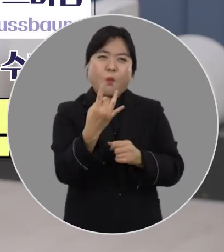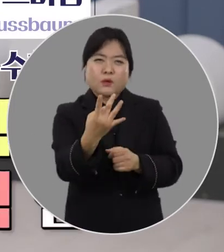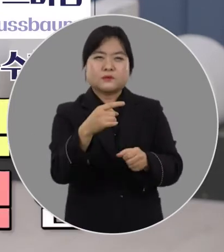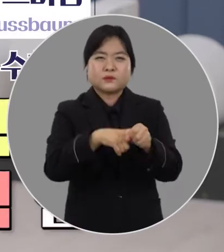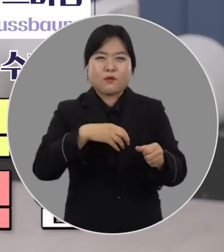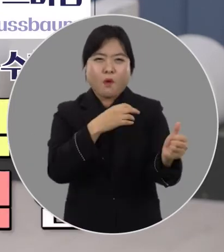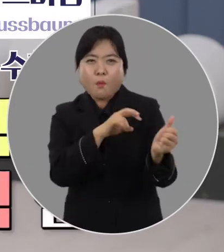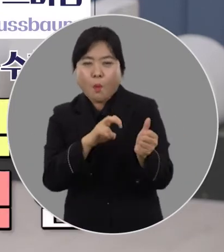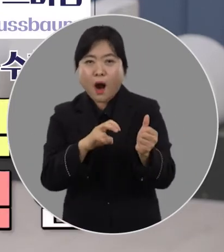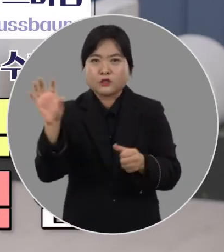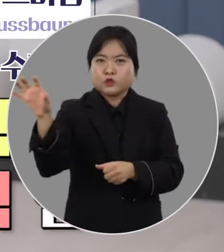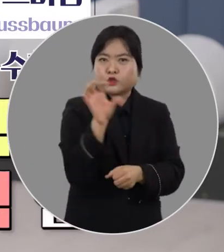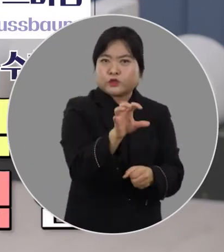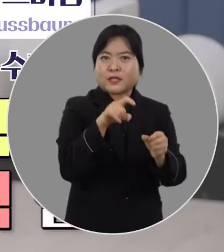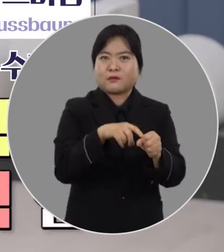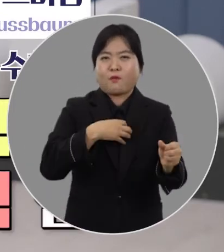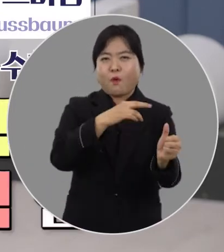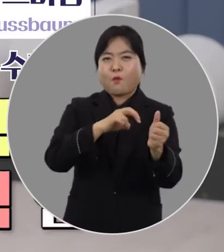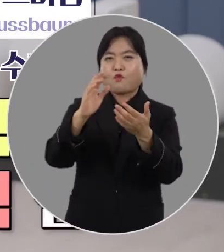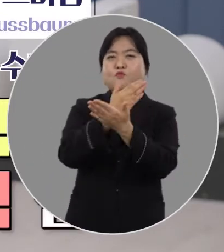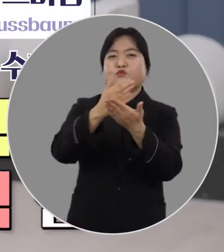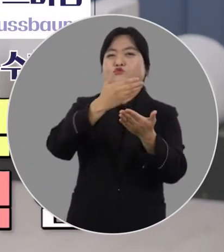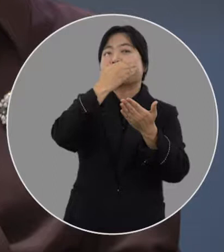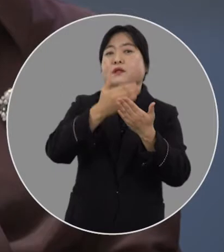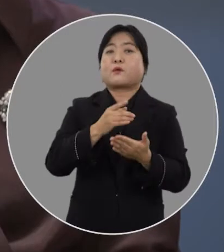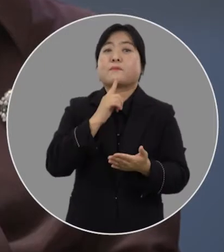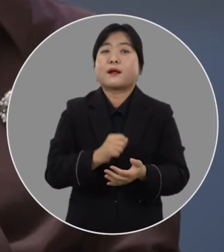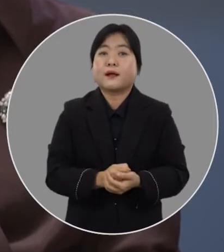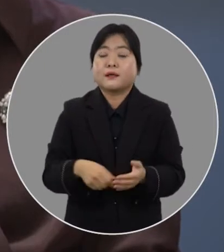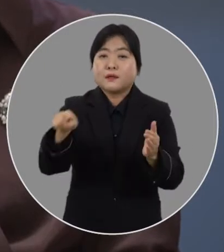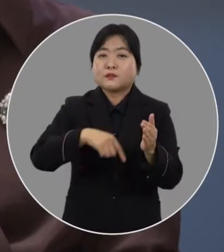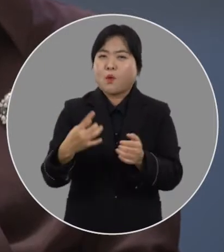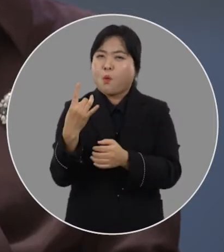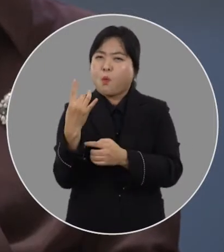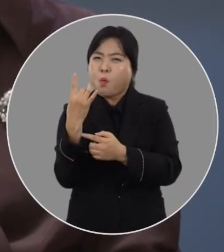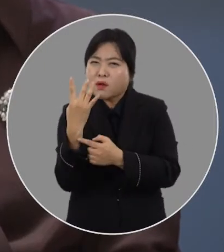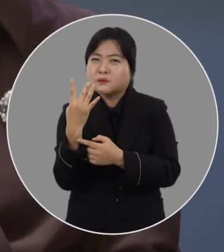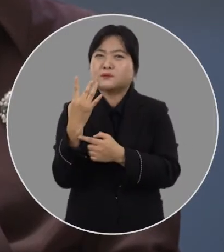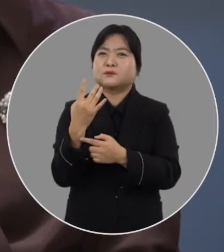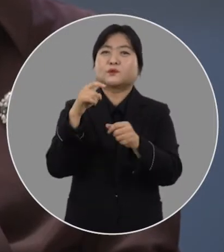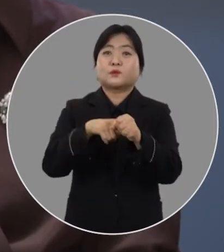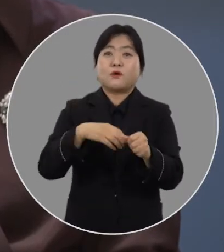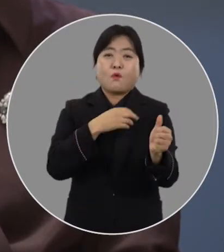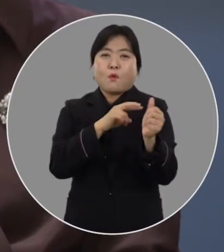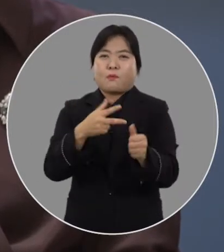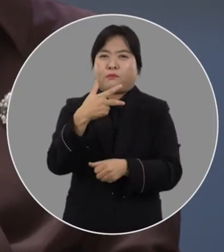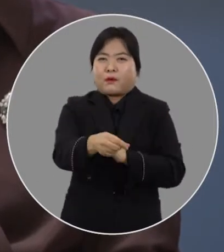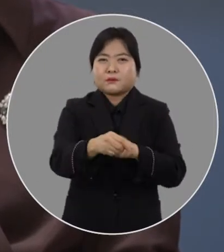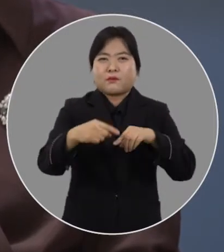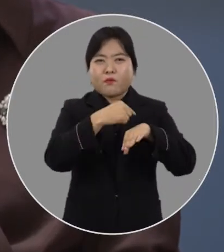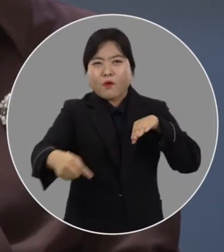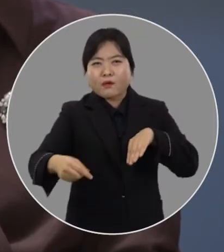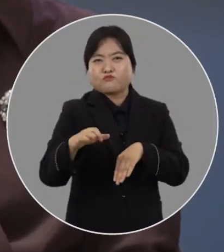혐오와 투사적 혐오를 구분하는 것이 중요하다고 했는데요. 여기서 원초적 혐오란 배설물이나